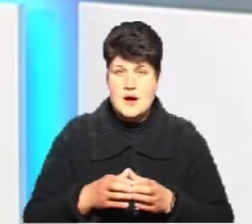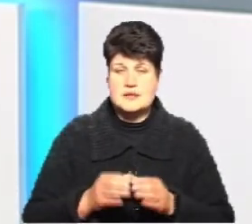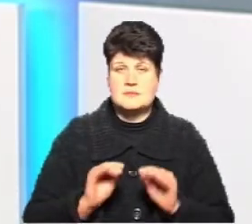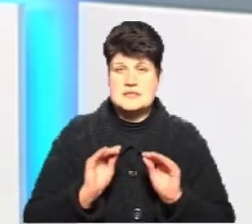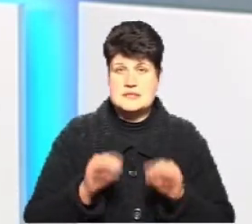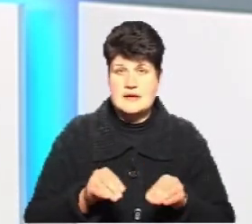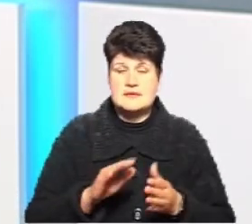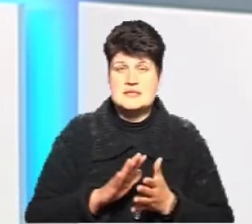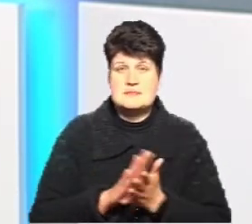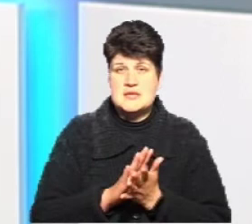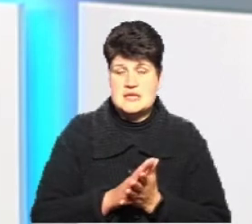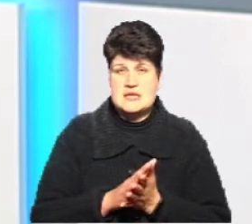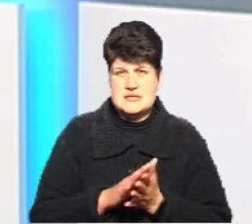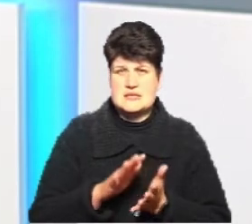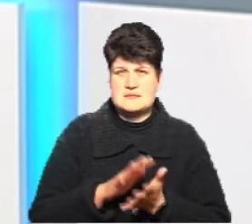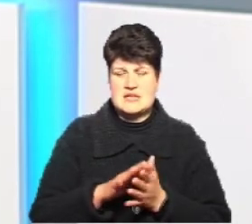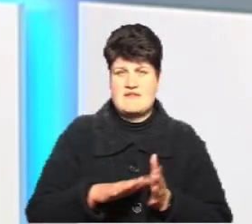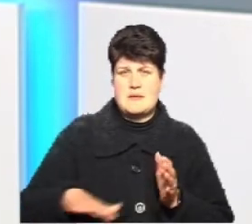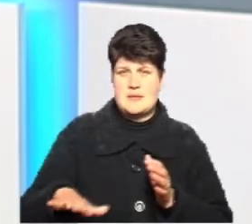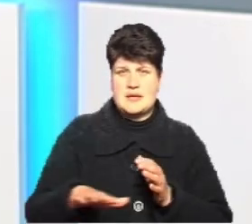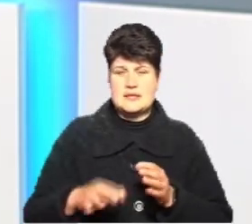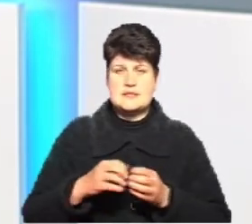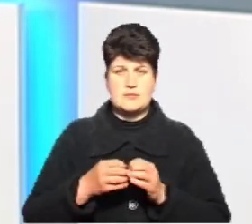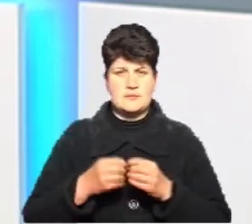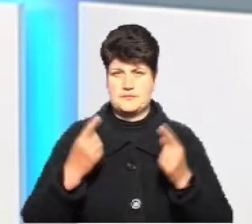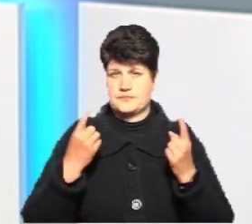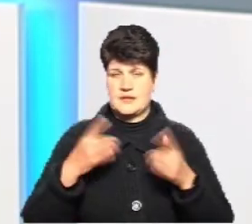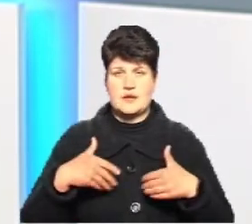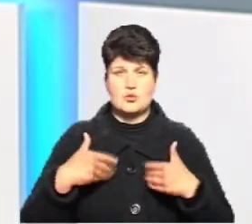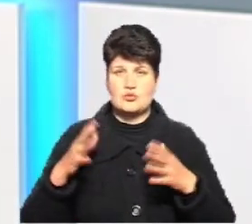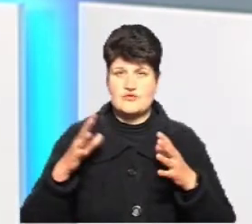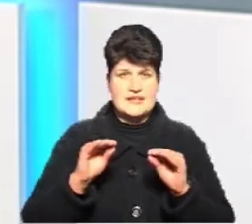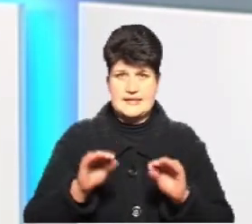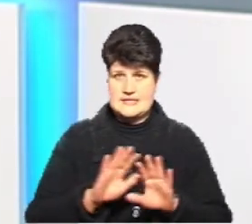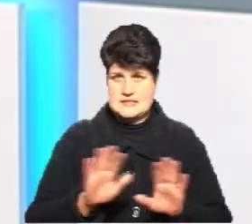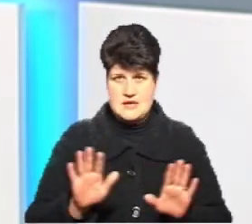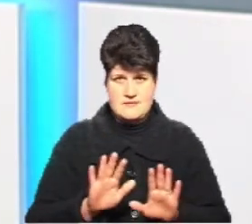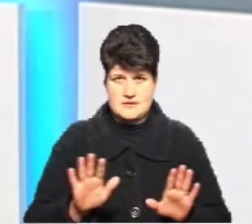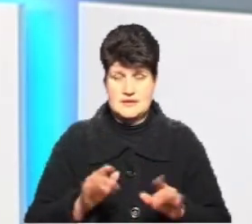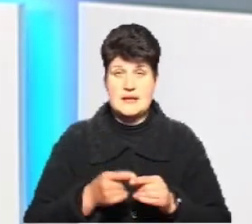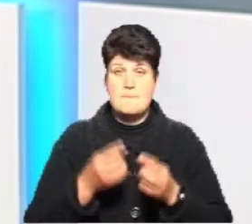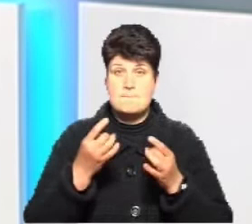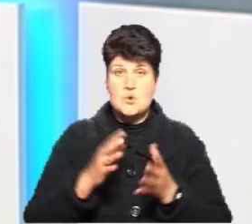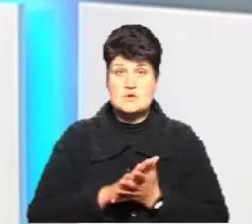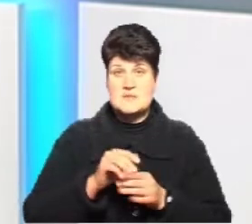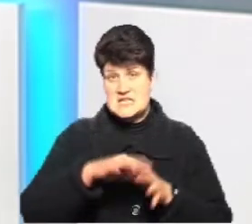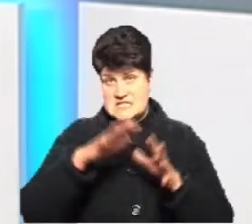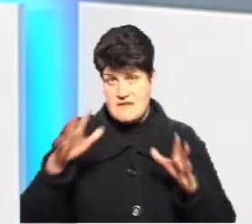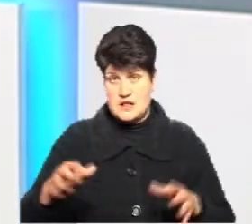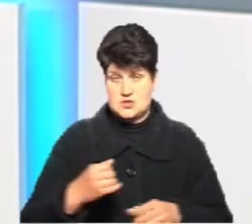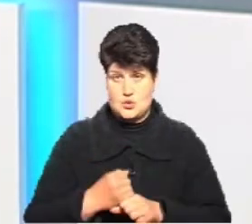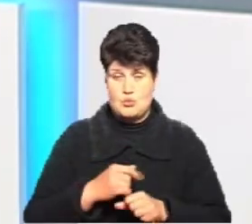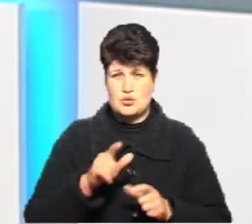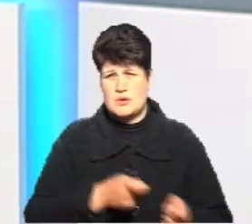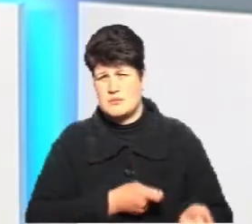майданчики. До речі, це проблематика велика. Я всім рекомендую їх не ставити по громадах, тому що там просто сміттєзвалище робиться. Люди везуть зі